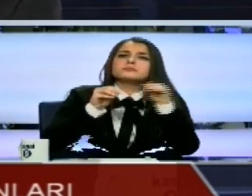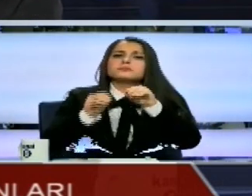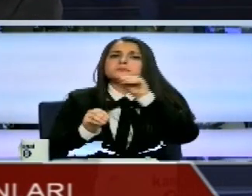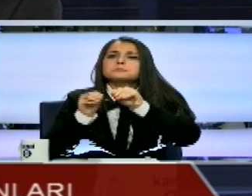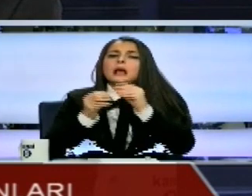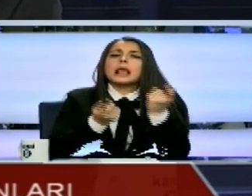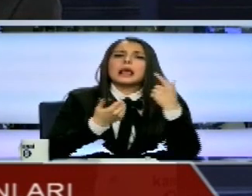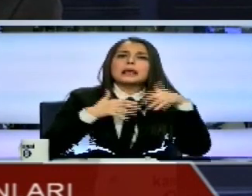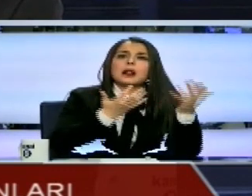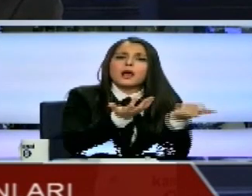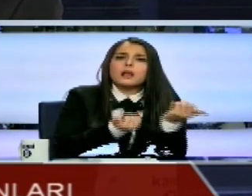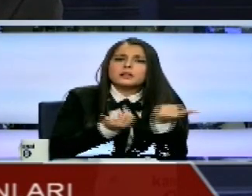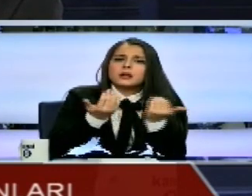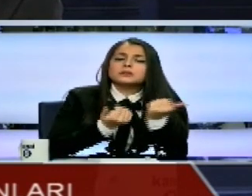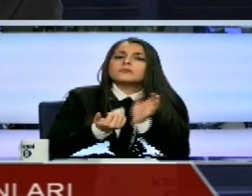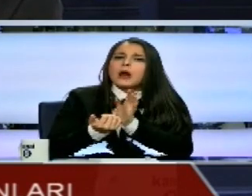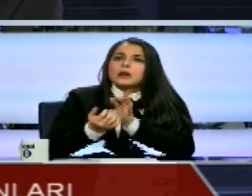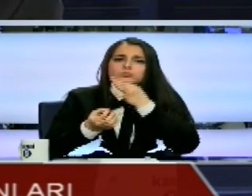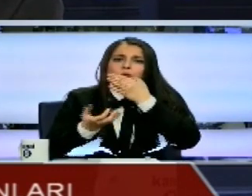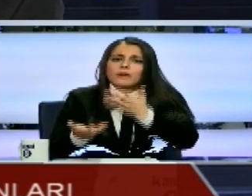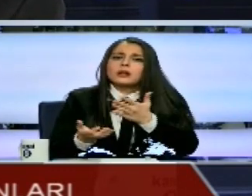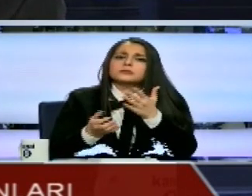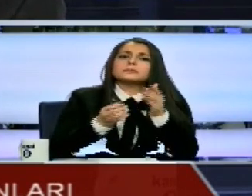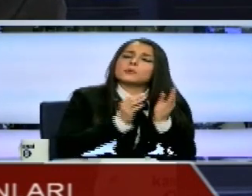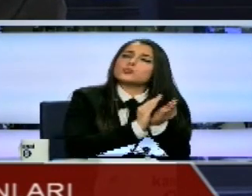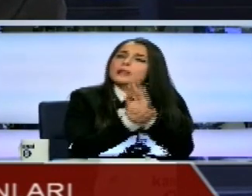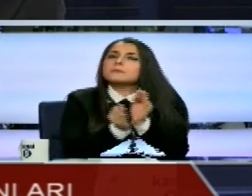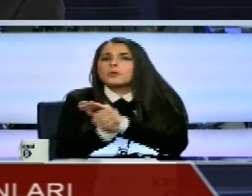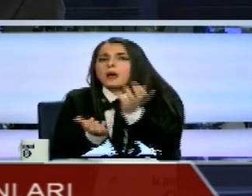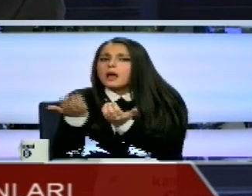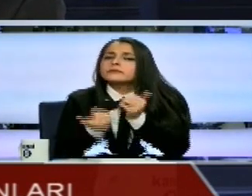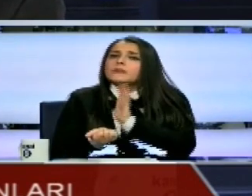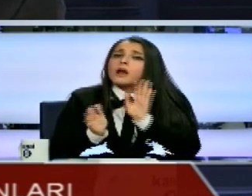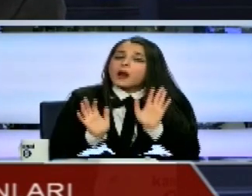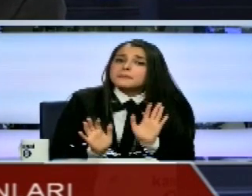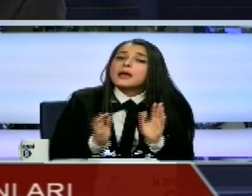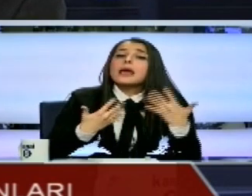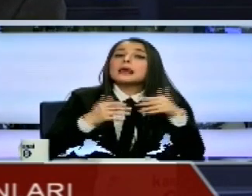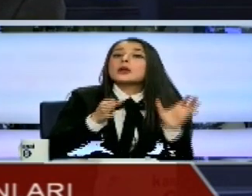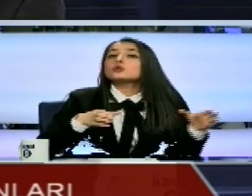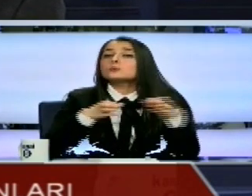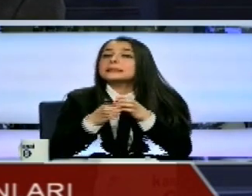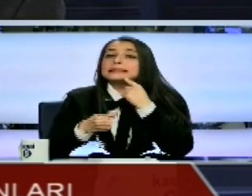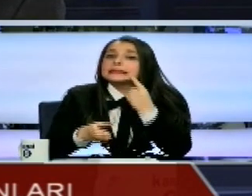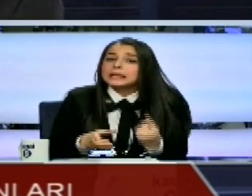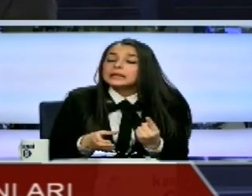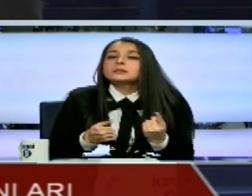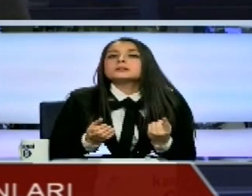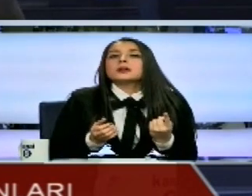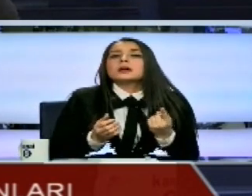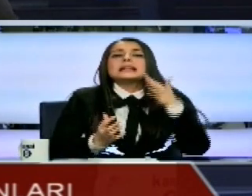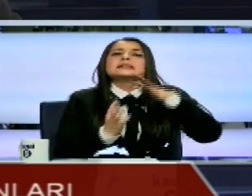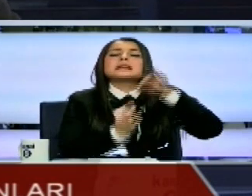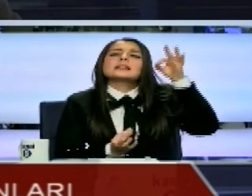ve engelli alımına müsaade ediyor. Dönem dönem alım yapıyorlar. Ama tabii engel grubu dediğimiz zaman işte genelde insanlar